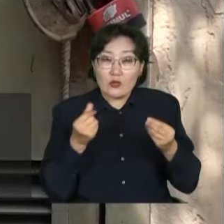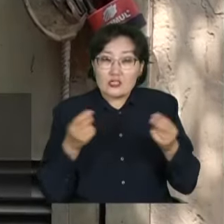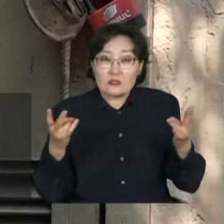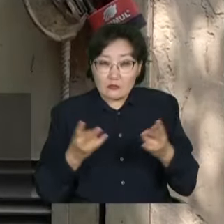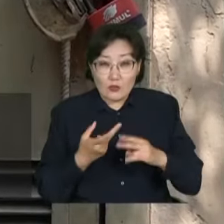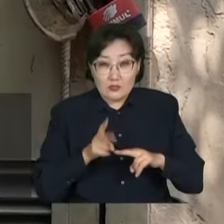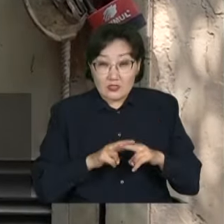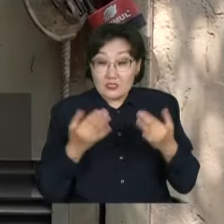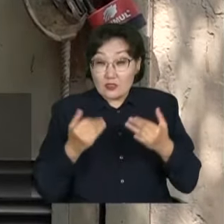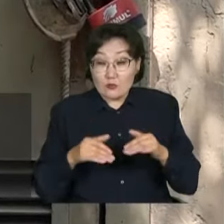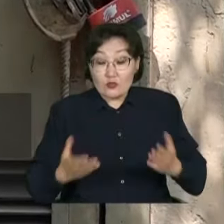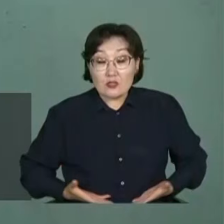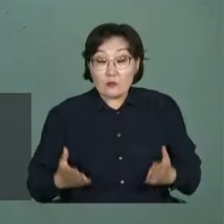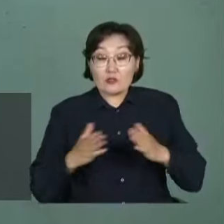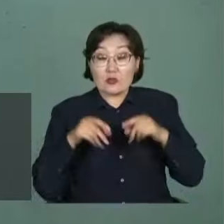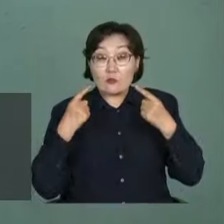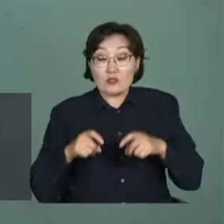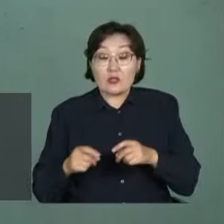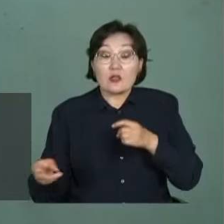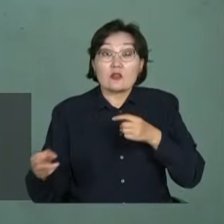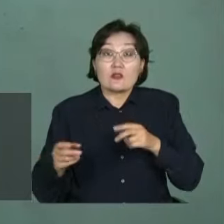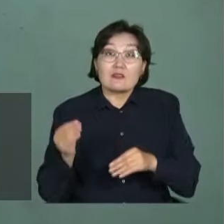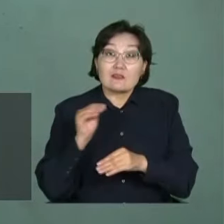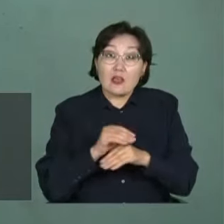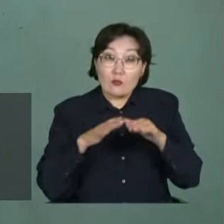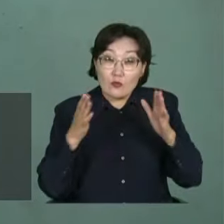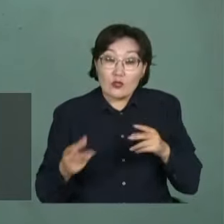қажет. Сондықтан қазір тұрғын үйлерді басқа қосалқы станцияға қосу